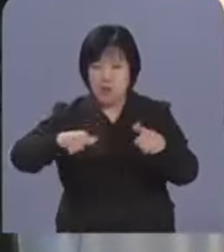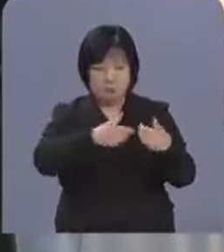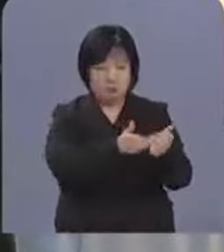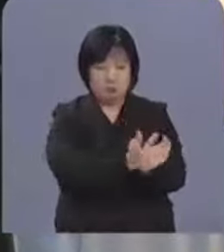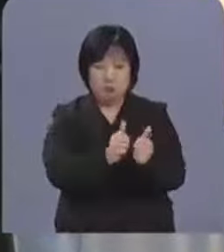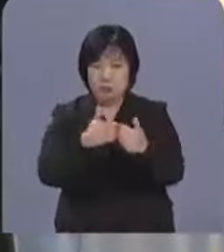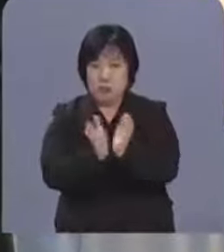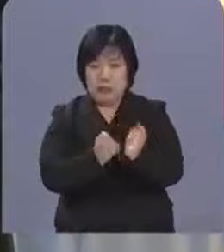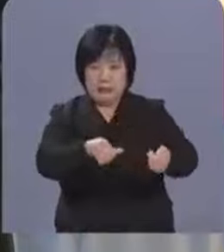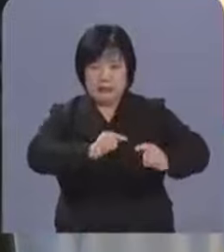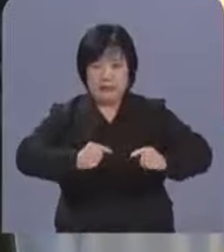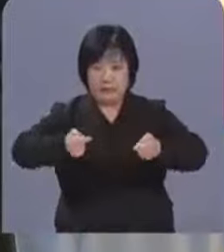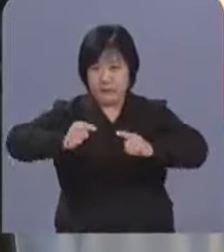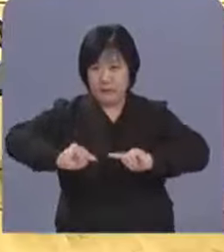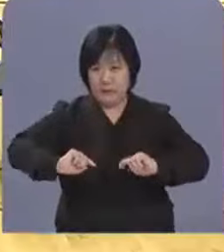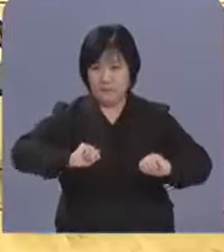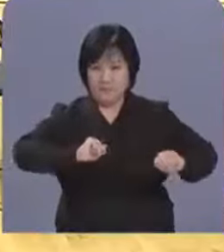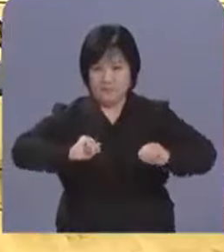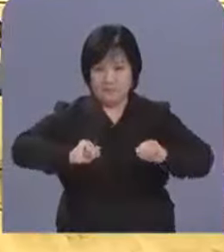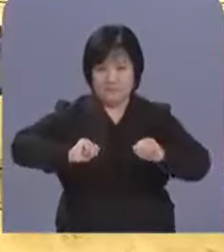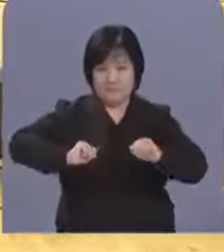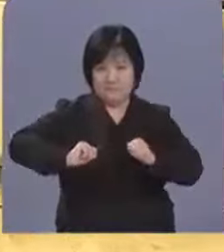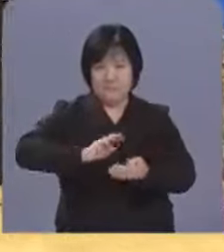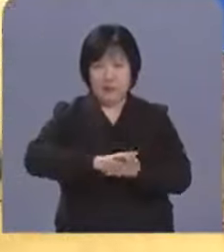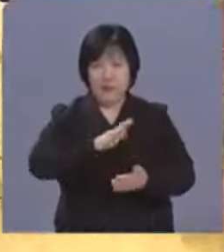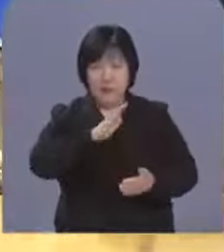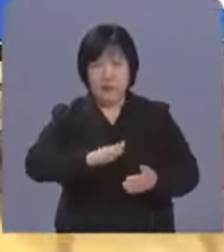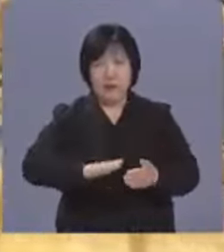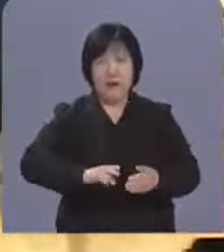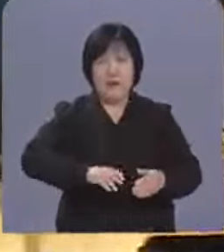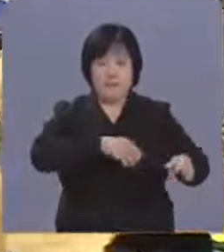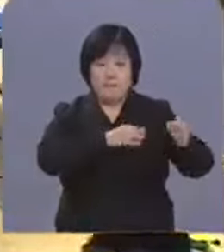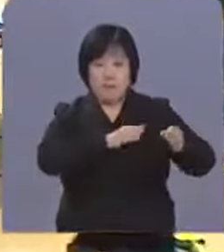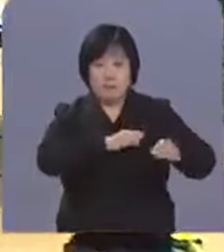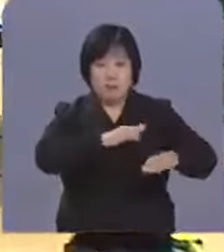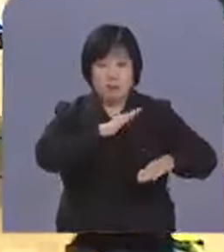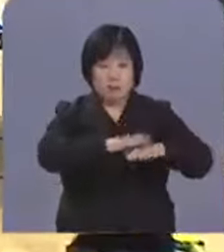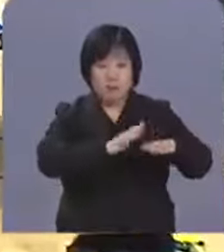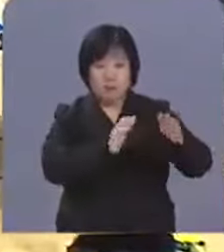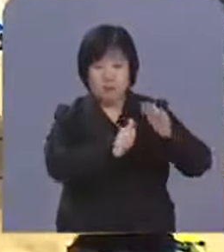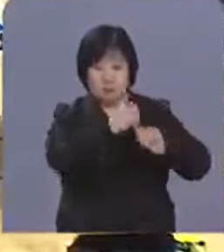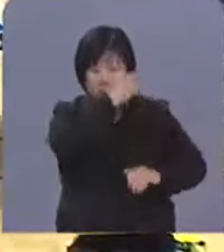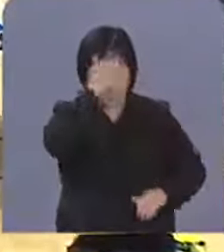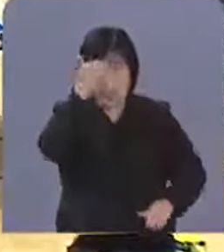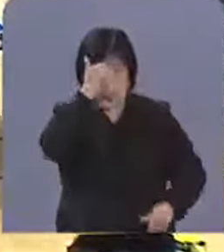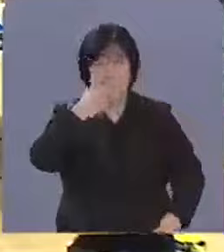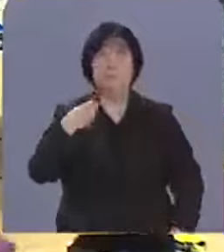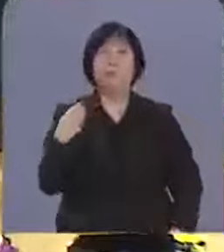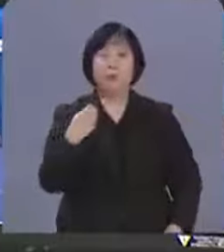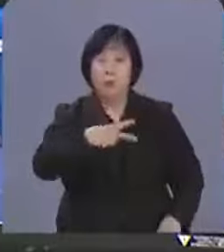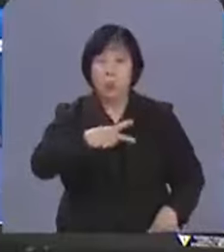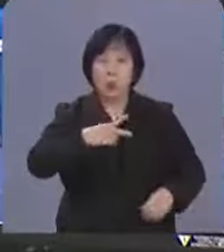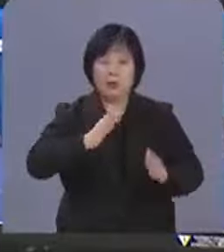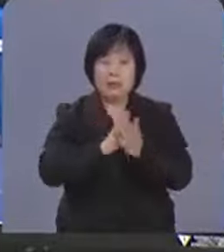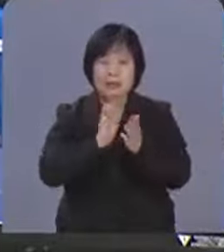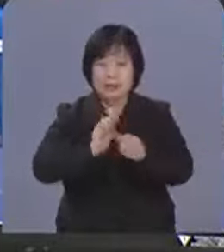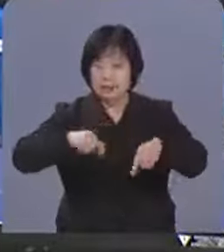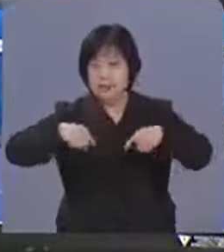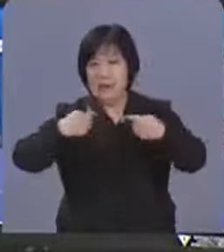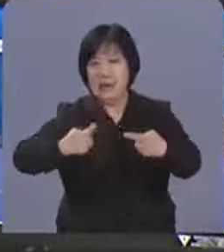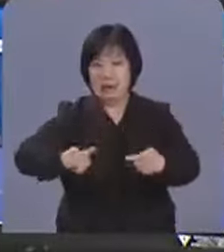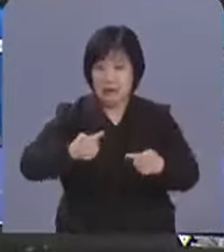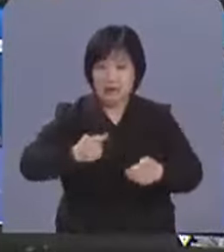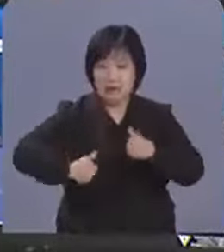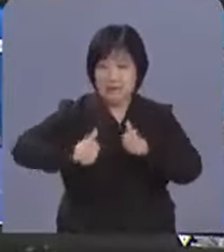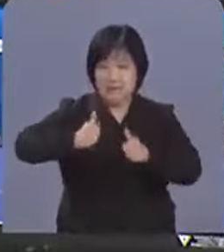참가해 그 열기가 뜨거웠습니다. 프로 선수들의 경기를 관람하는 것을 넘어 동호인들이 직접 경기에 참가해 기량을 겨뤄볼